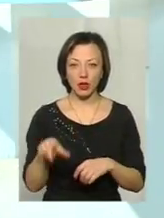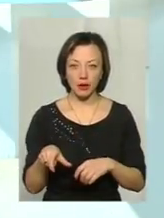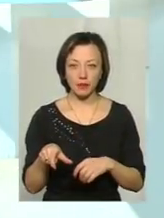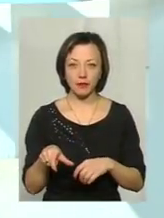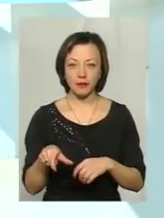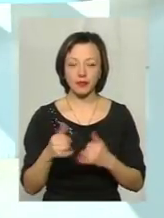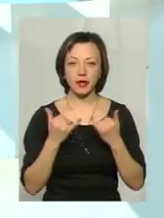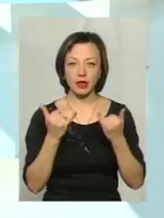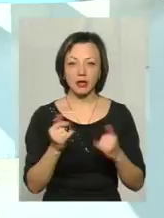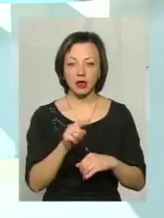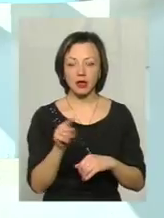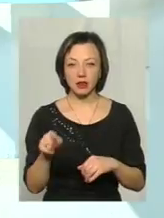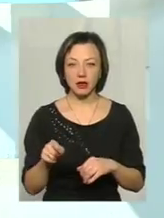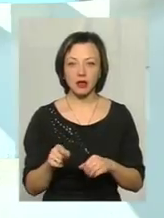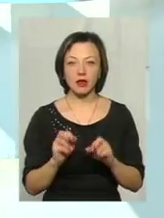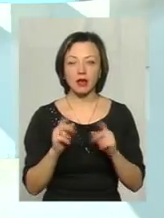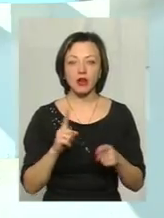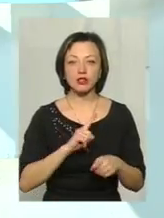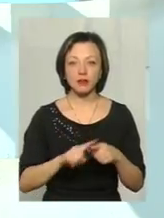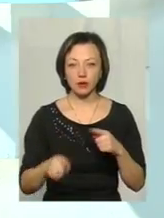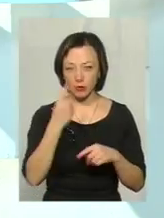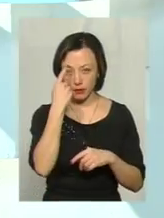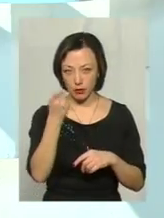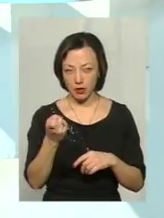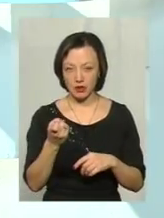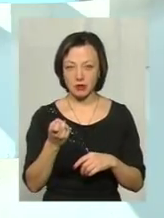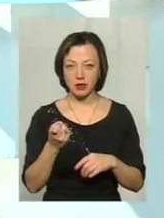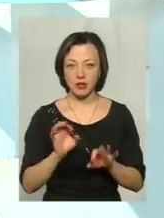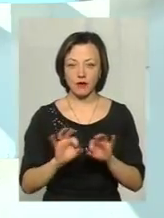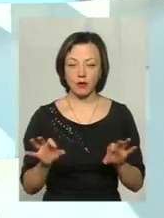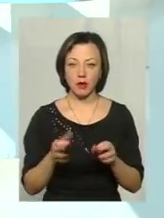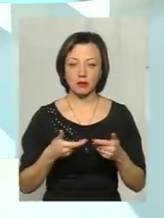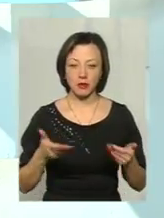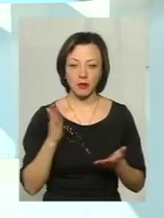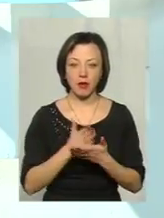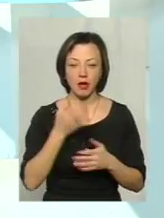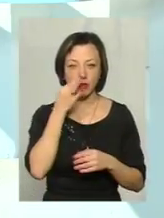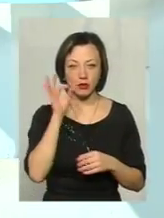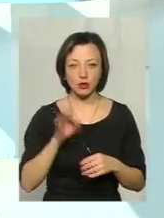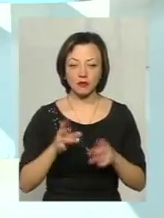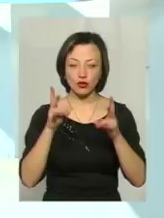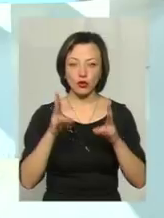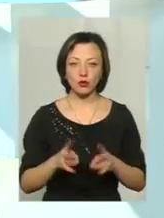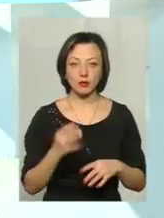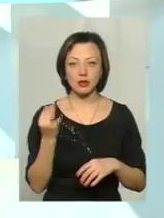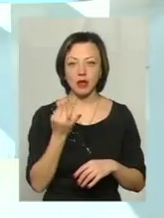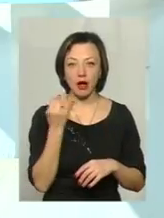для їх... Наскільки швидко повідомляється інформація? Ми просто маємо досвід Чорнобиля. Цікаво, чи якось задокументовано,